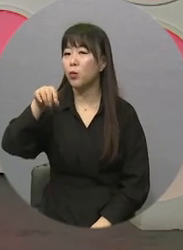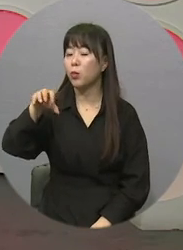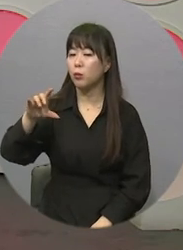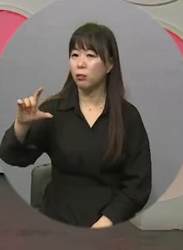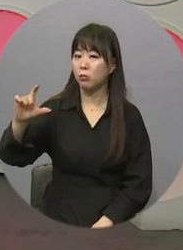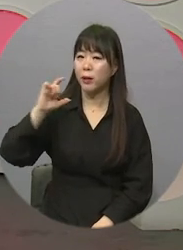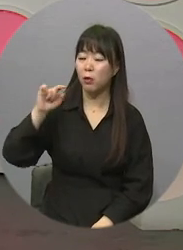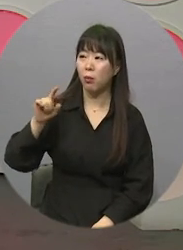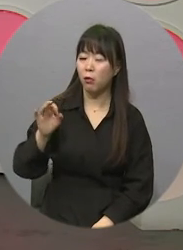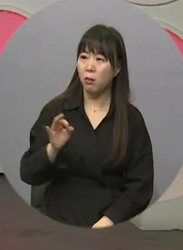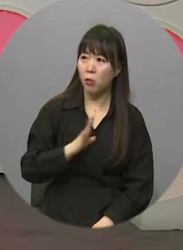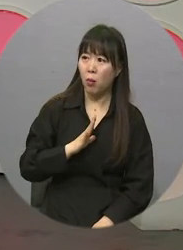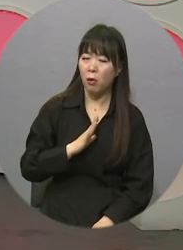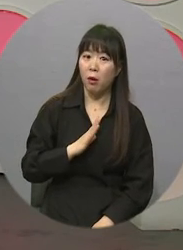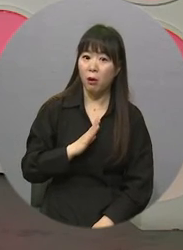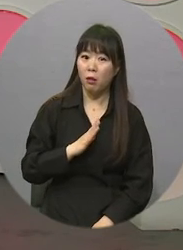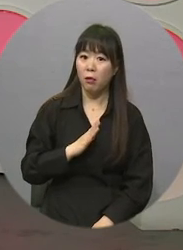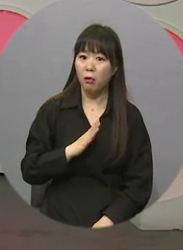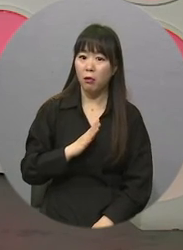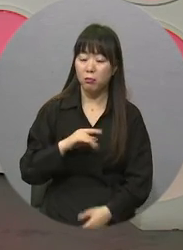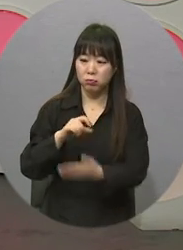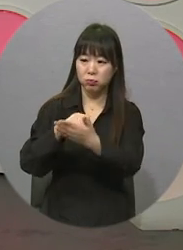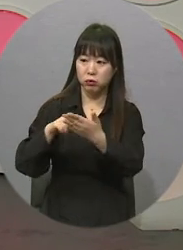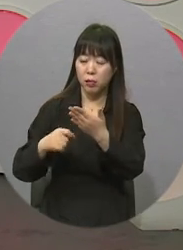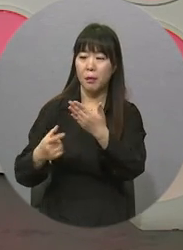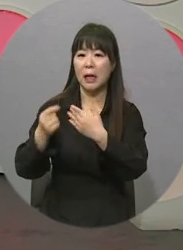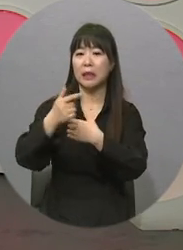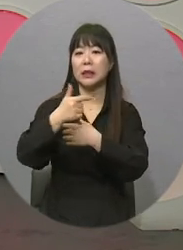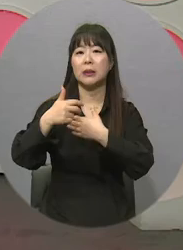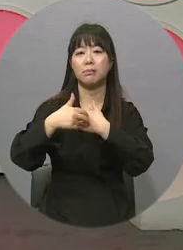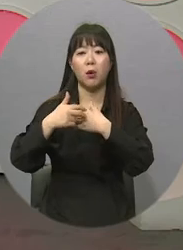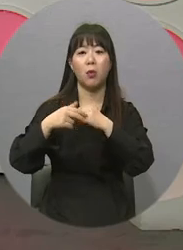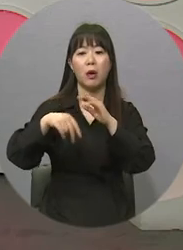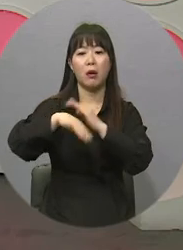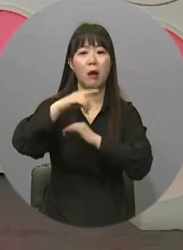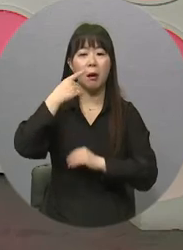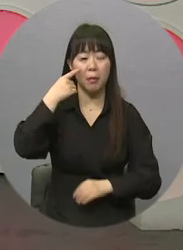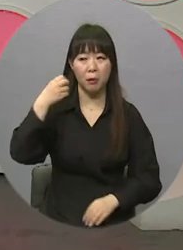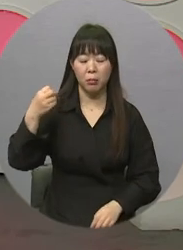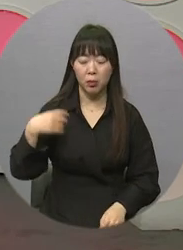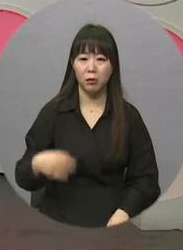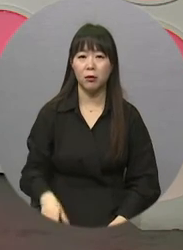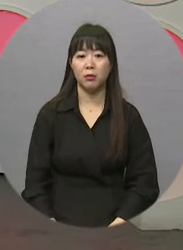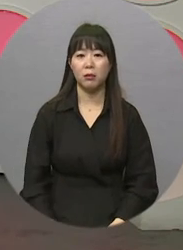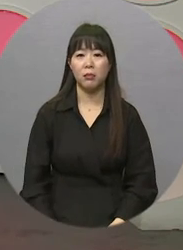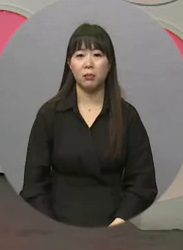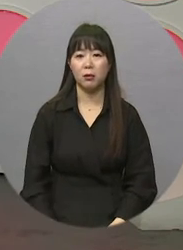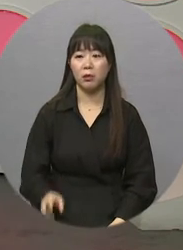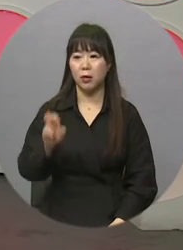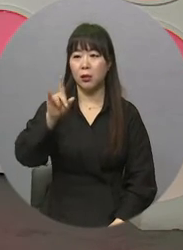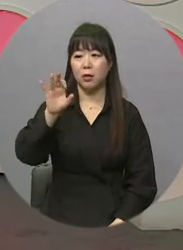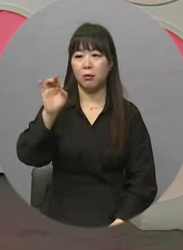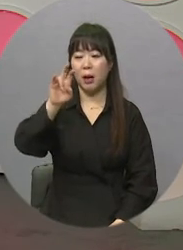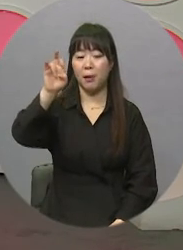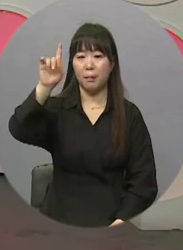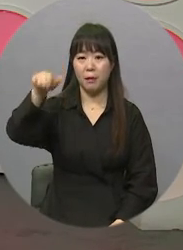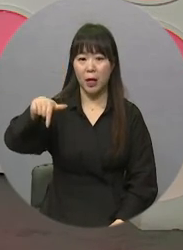거기서 놀래면서 소견서를 써주면서 빨리 큰 병원으로 가보라는 거예요. 갔더니 막막이